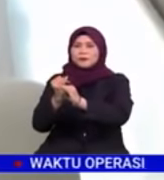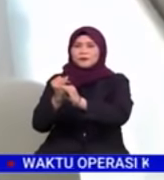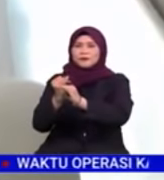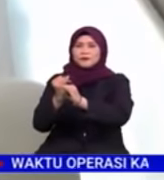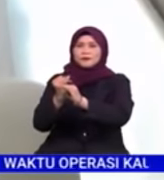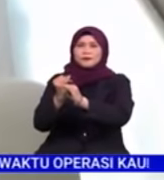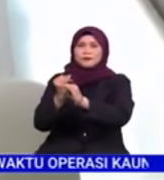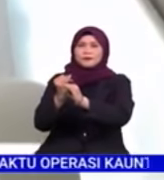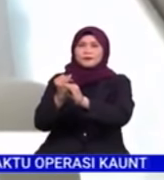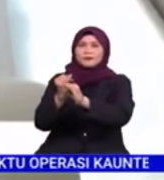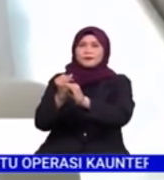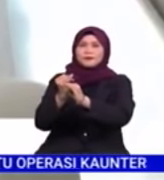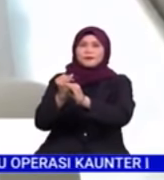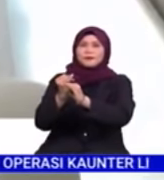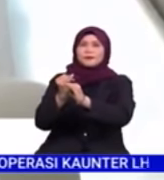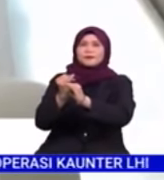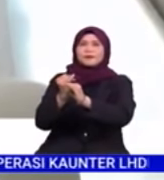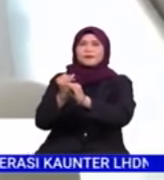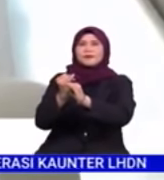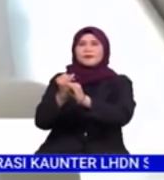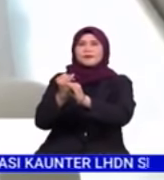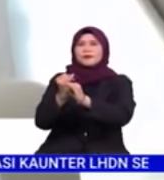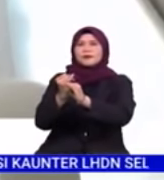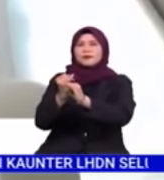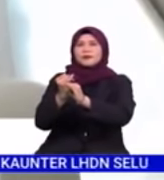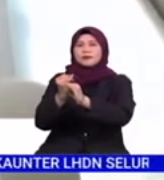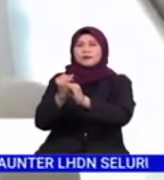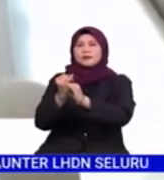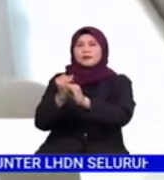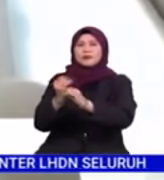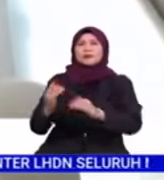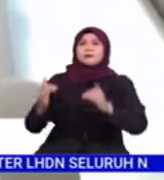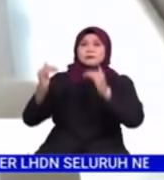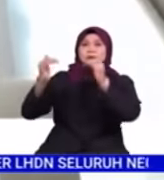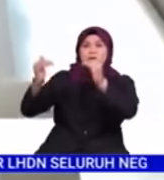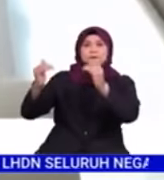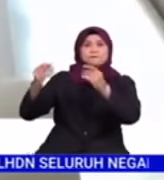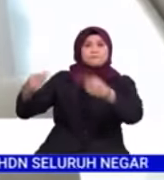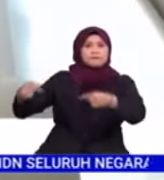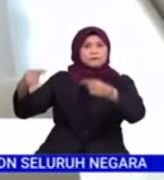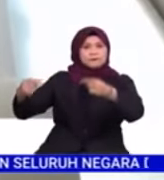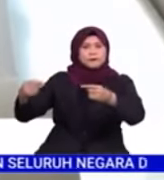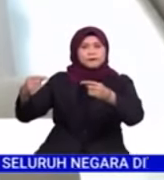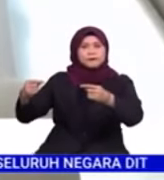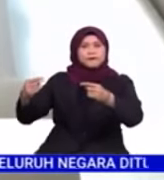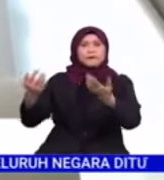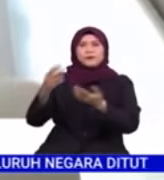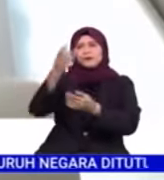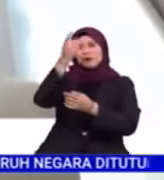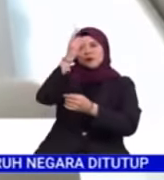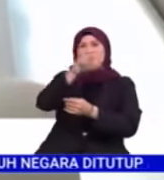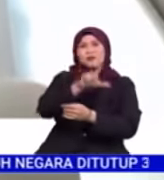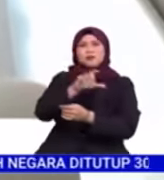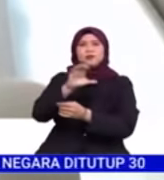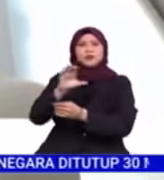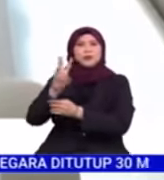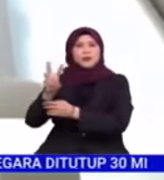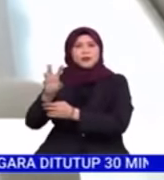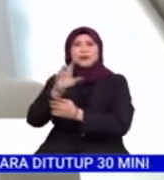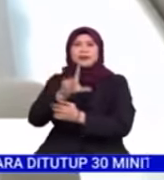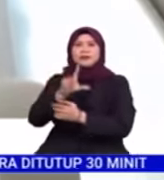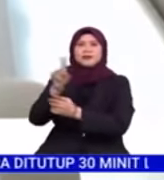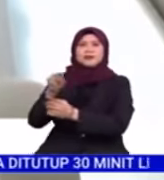ada ataupun 3GP kaya prestasi tinggi segitiga tokichoi Zia